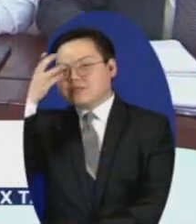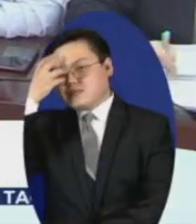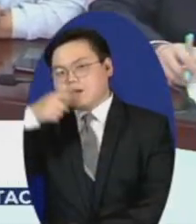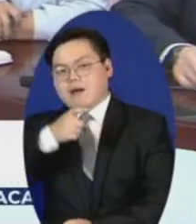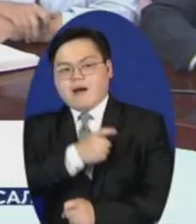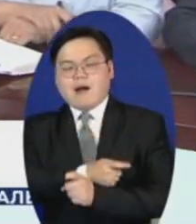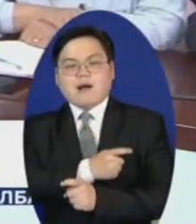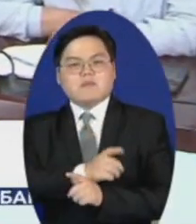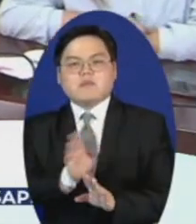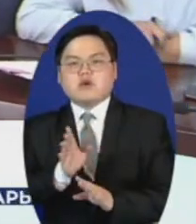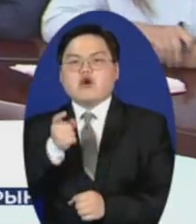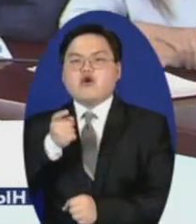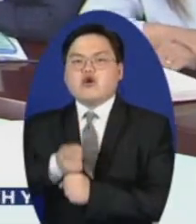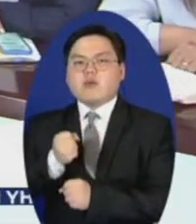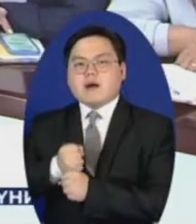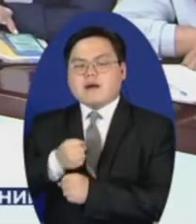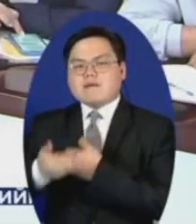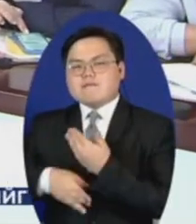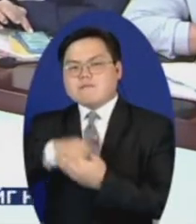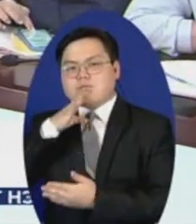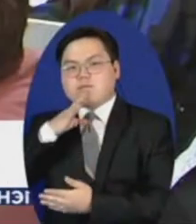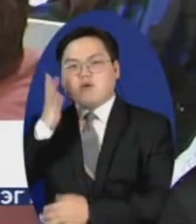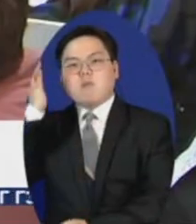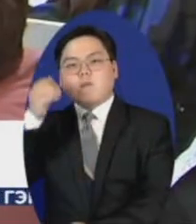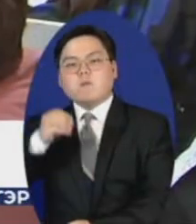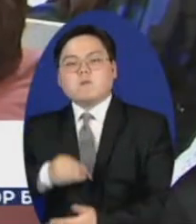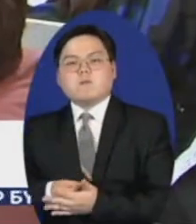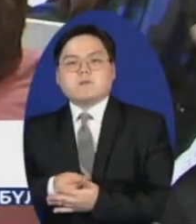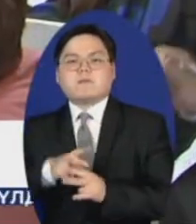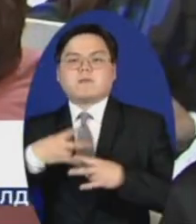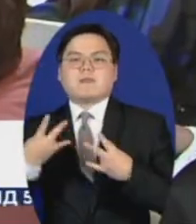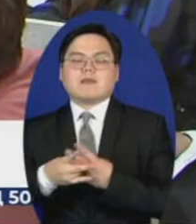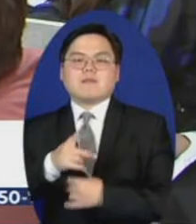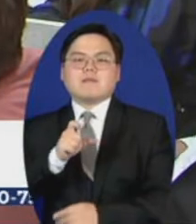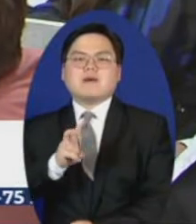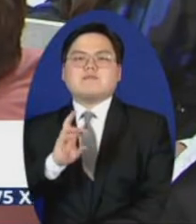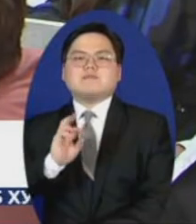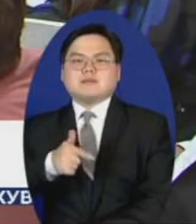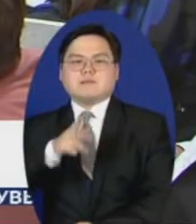халамжаас хөдөлмөрт гэсэн бодлогыг хэрэгжүүлж байна. За ингэхдээ нийгмийн эмзэг хэсэгт үзүүлж байгаа